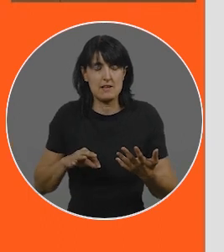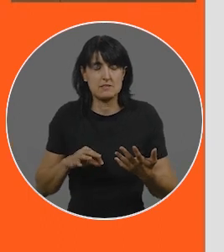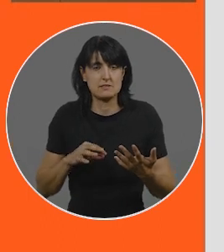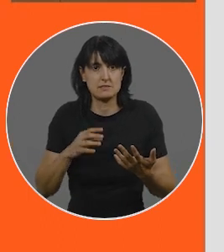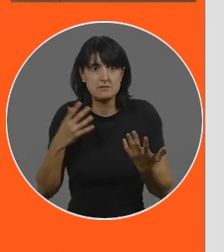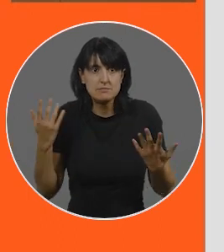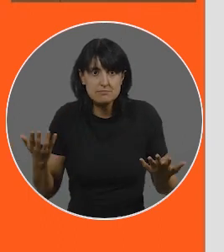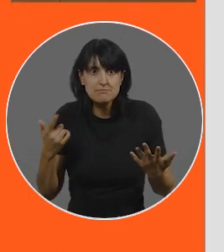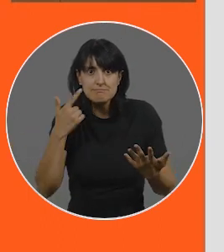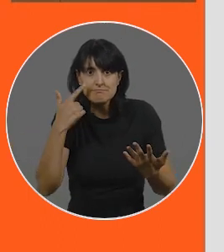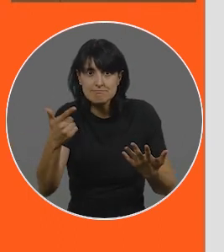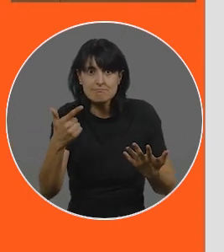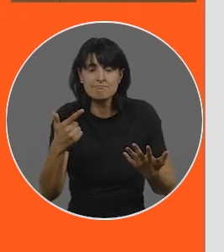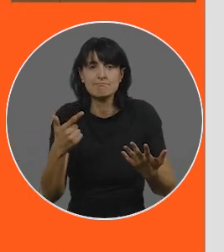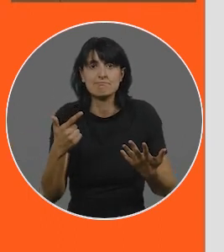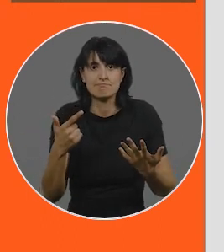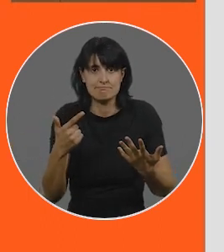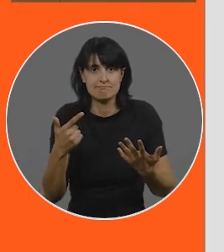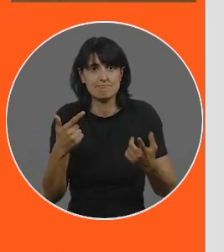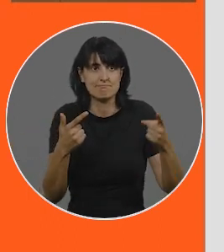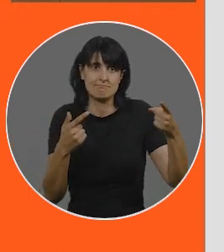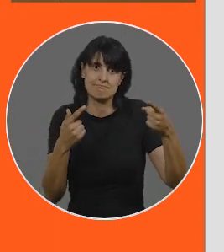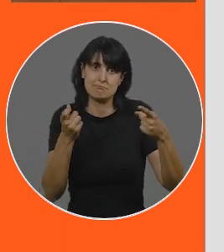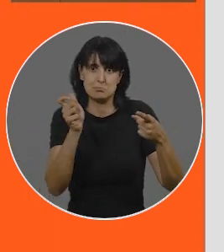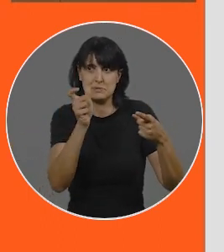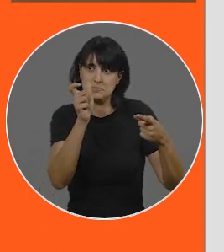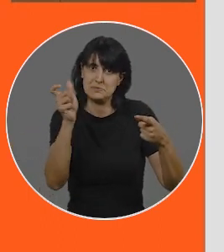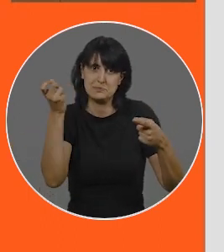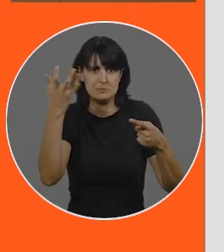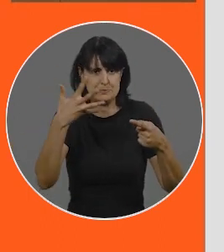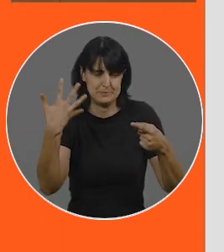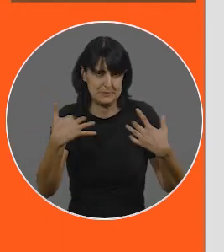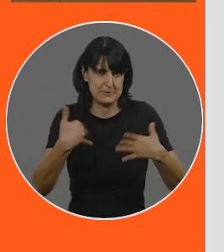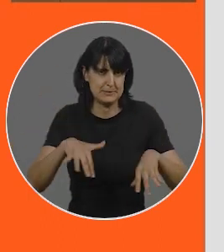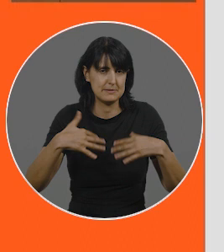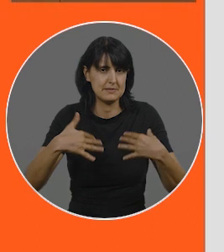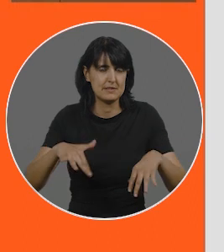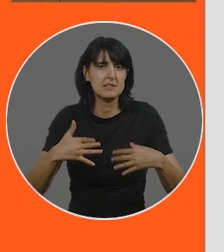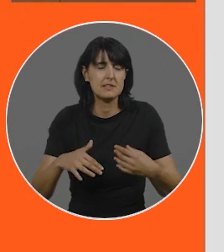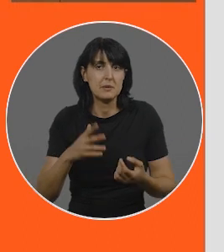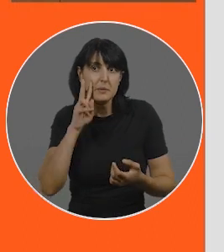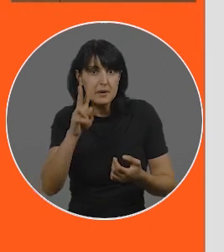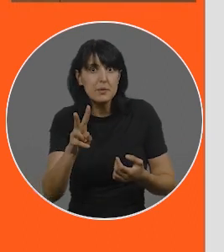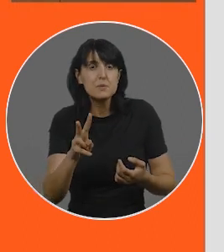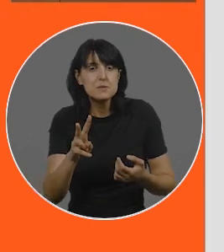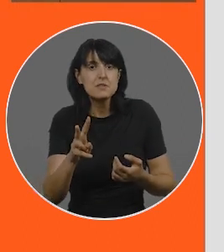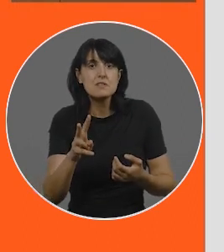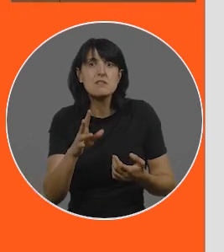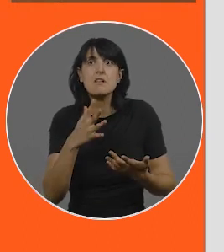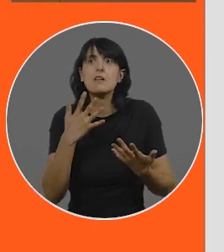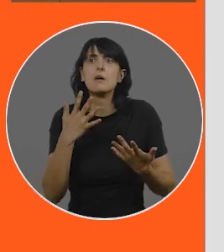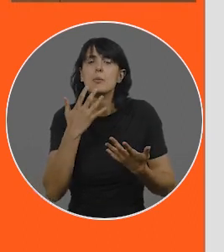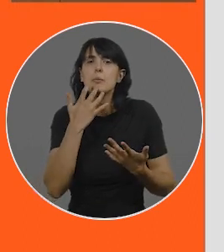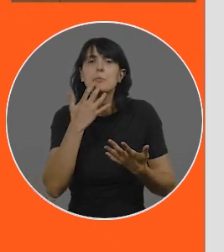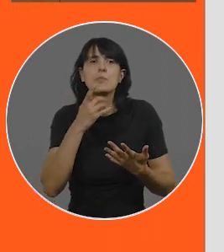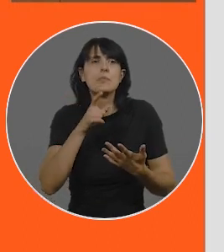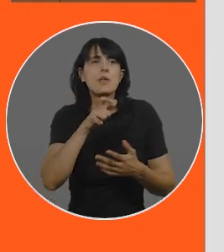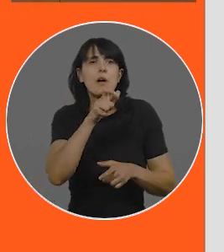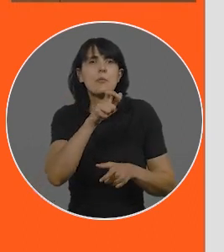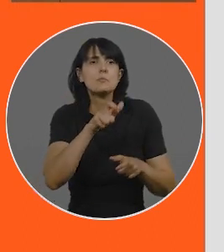prova. Olé! Aquest costat més que aquell, eh? Vull dir... Veieu? Clar, i si has de